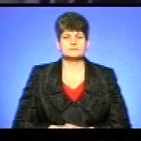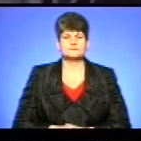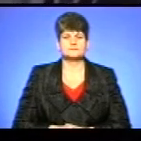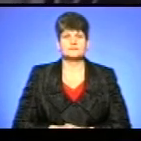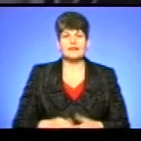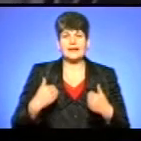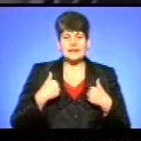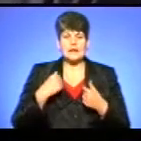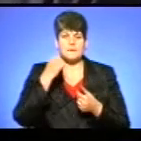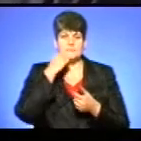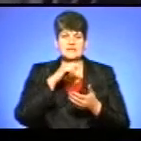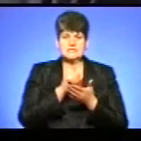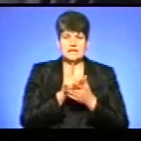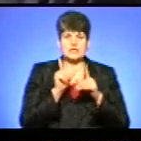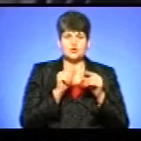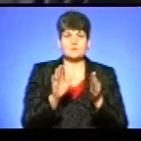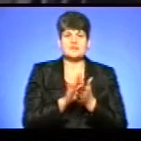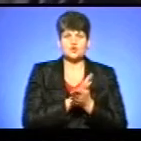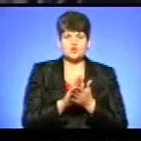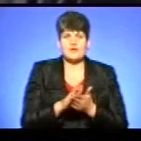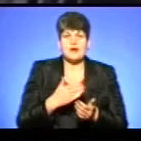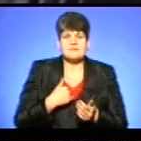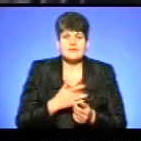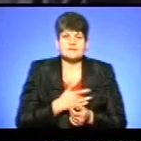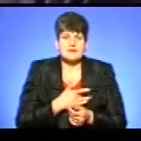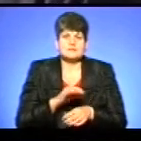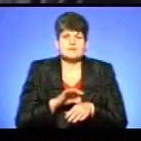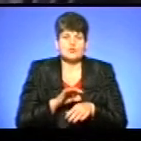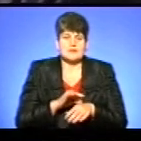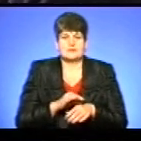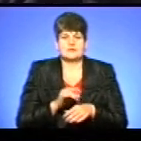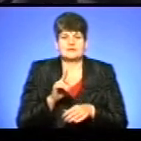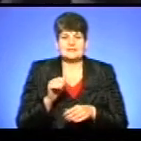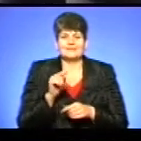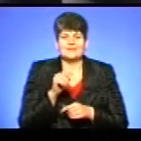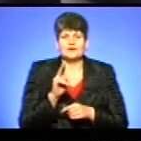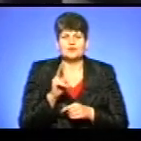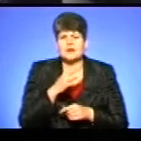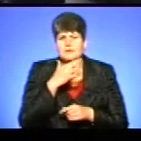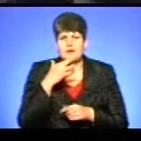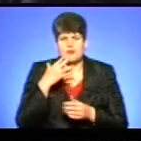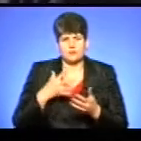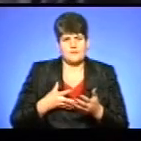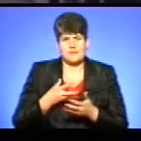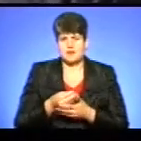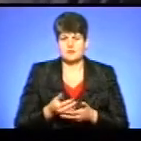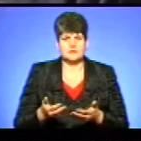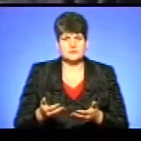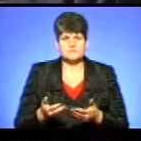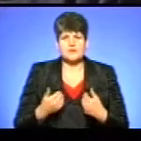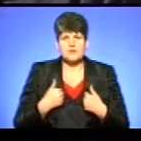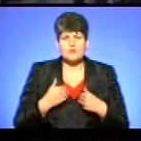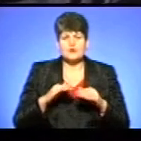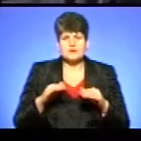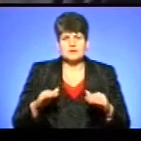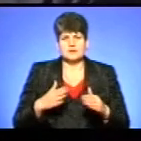Я пенсіонер, їжджу безкоштовно, але мене серце все-таки болить за тих, хто так багато платить. Мої діти,